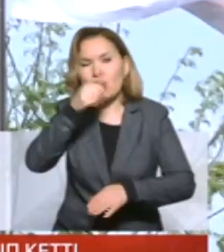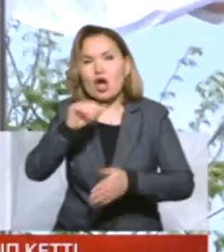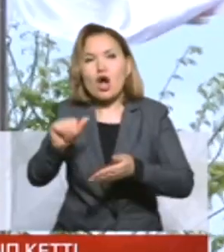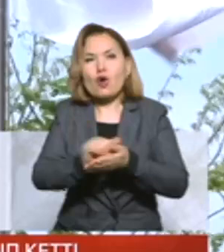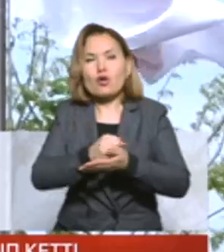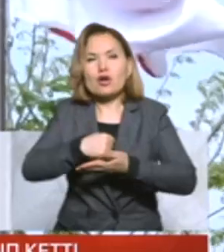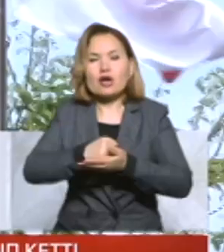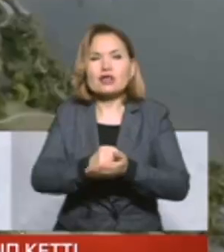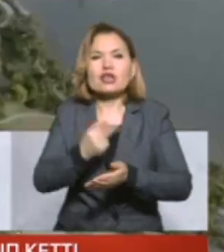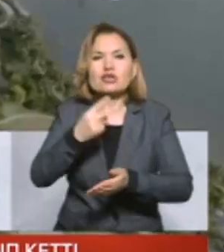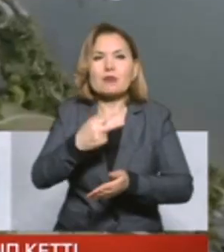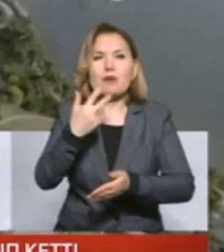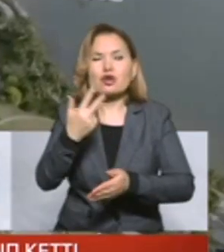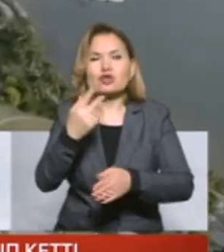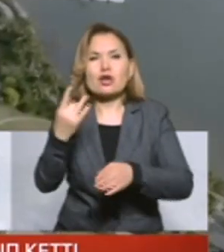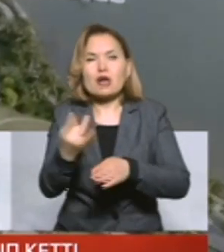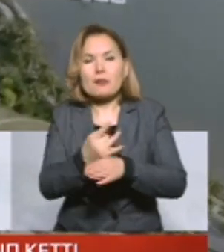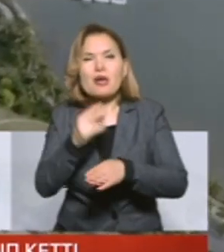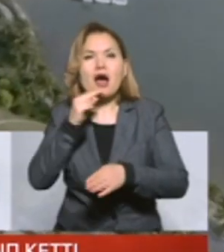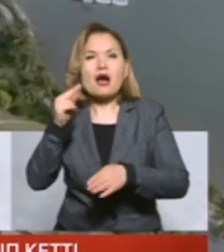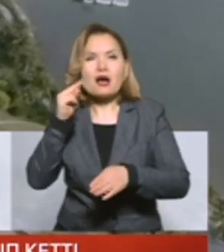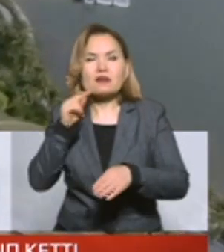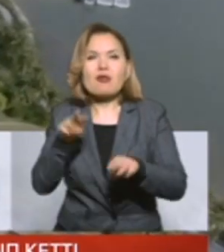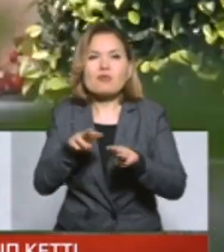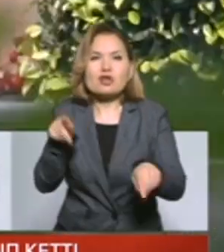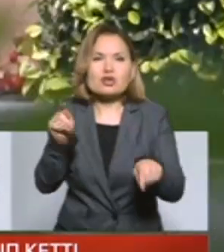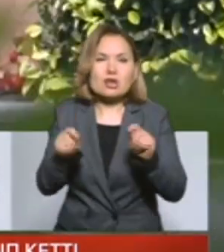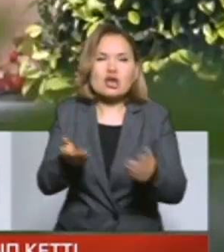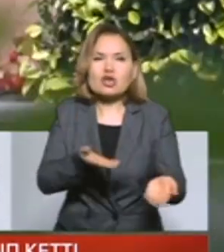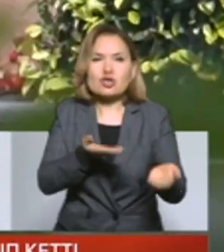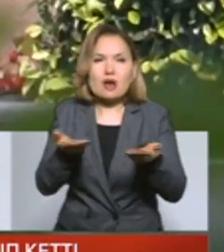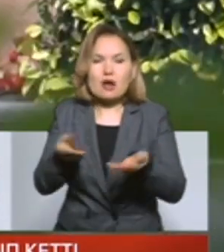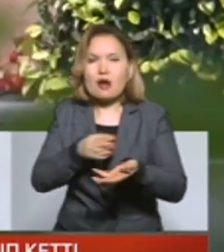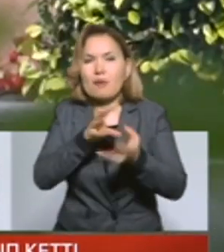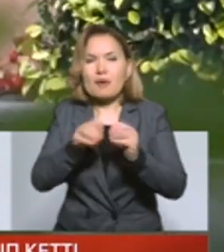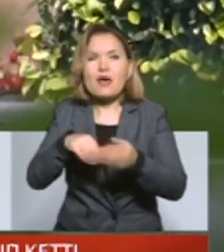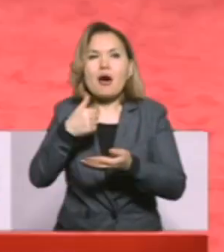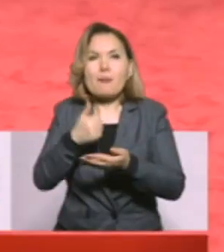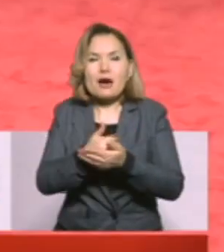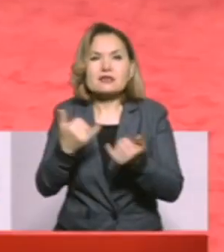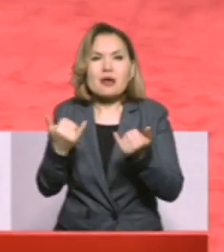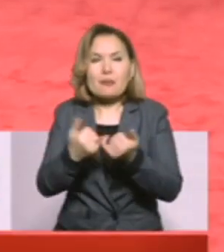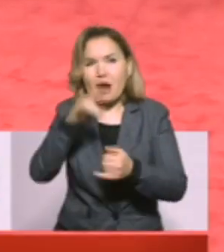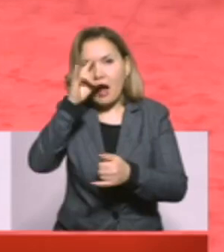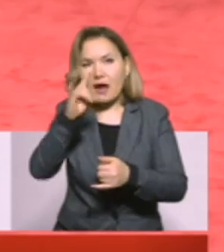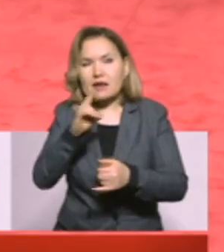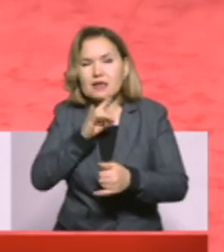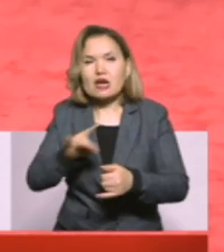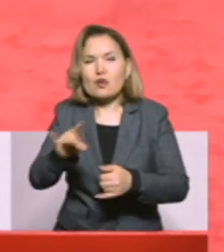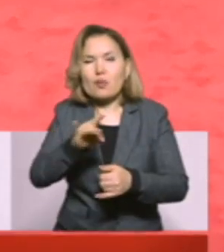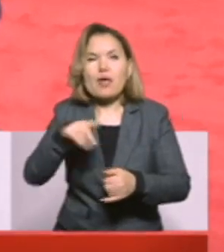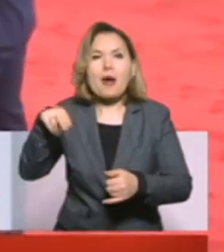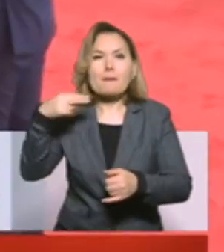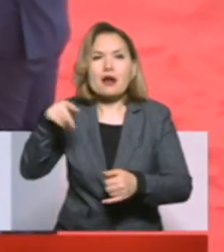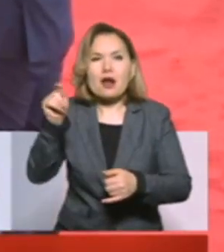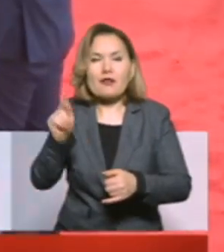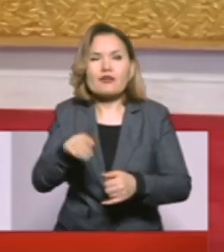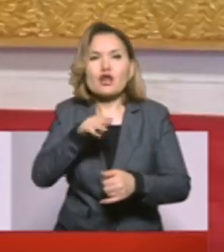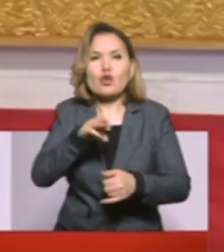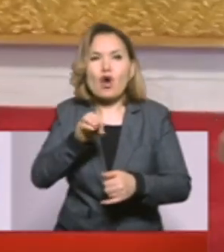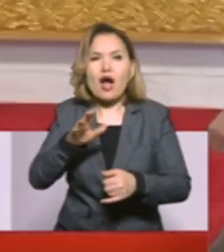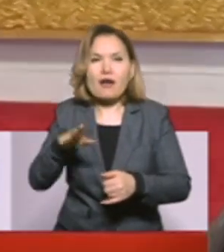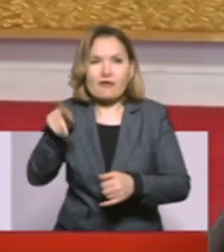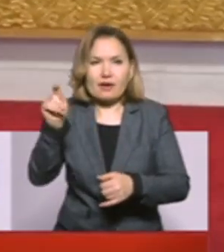биыл 23-ші рет сары құрлықтың көшбасшыларын шақырып отыр. Форумдағы басты мейманның бірі Қазақстан президенті Қасым-Жомарт Тоқаев.